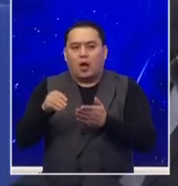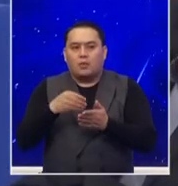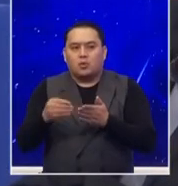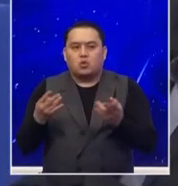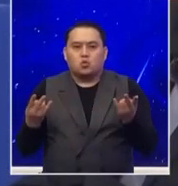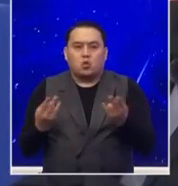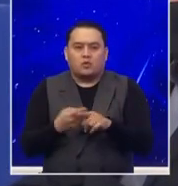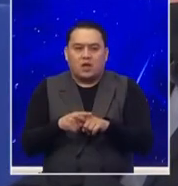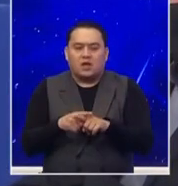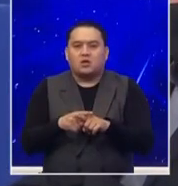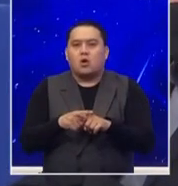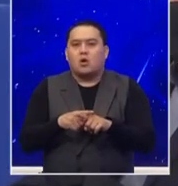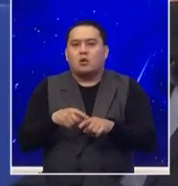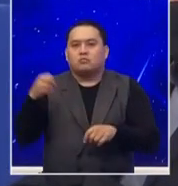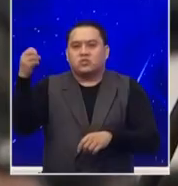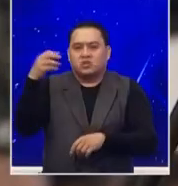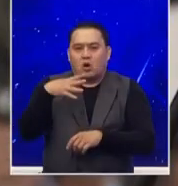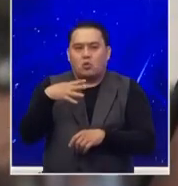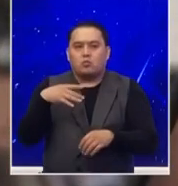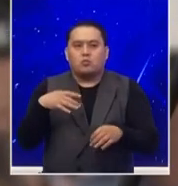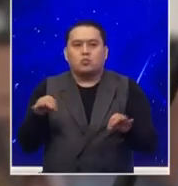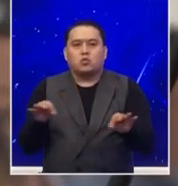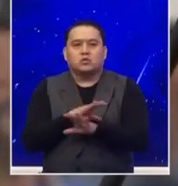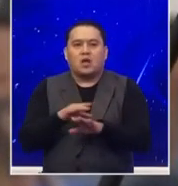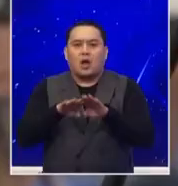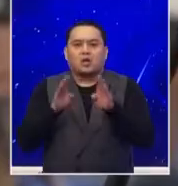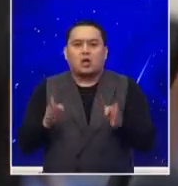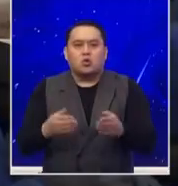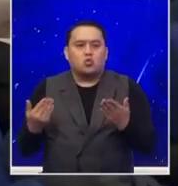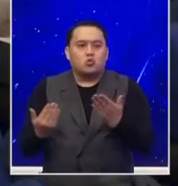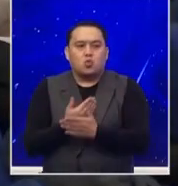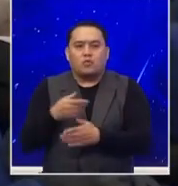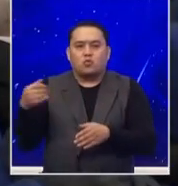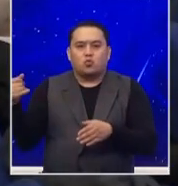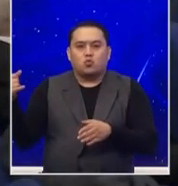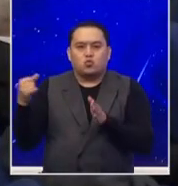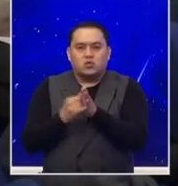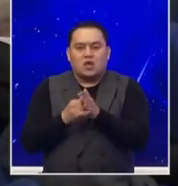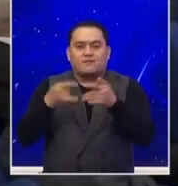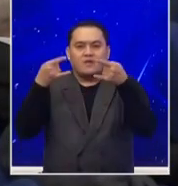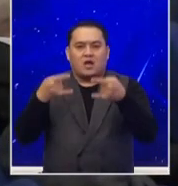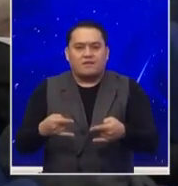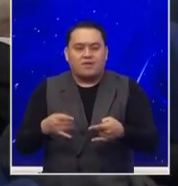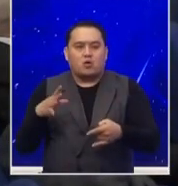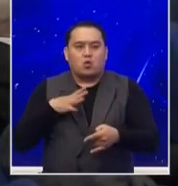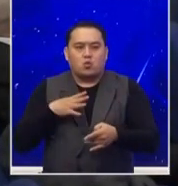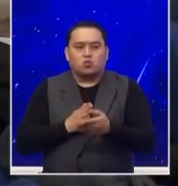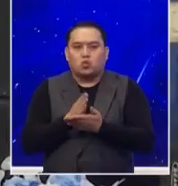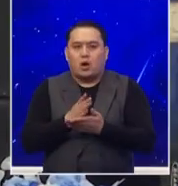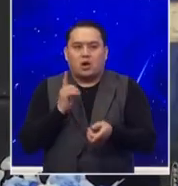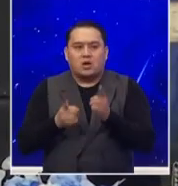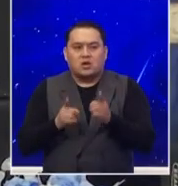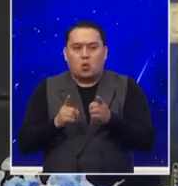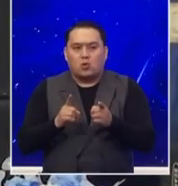новую оргтехнику, осветительные приборы и музыкальную аппаратуру. А новые LED-экраны, установленные внутри и снаружи здания, служат